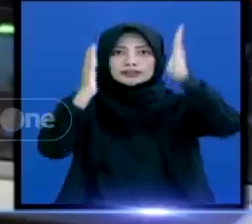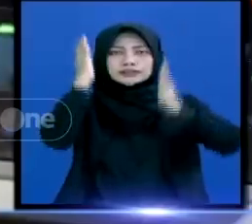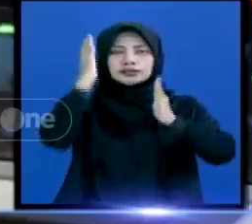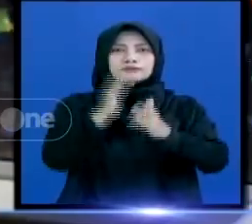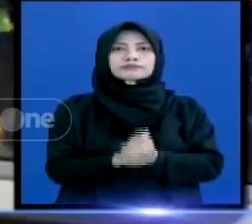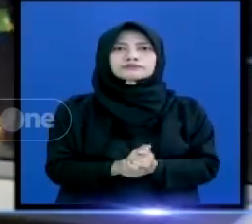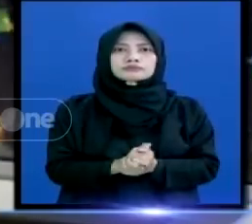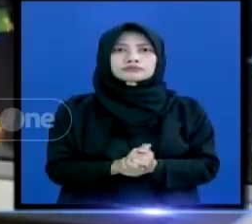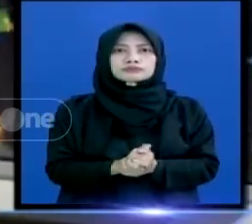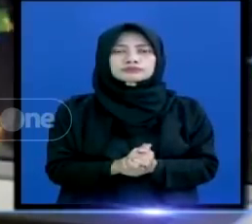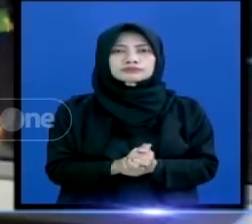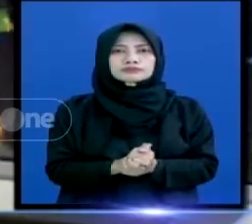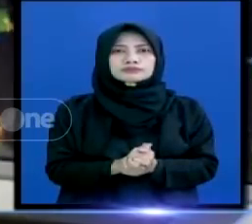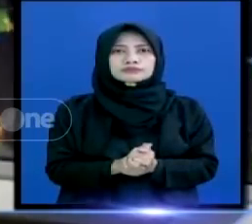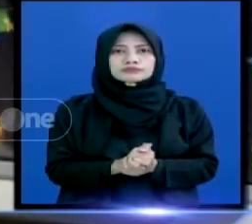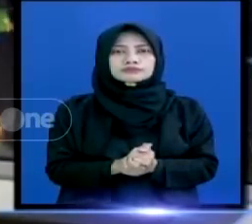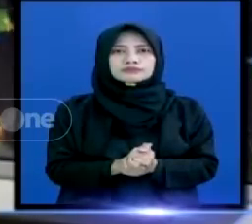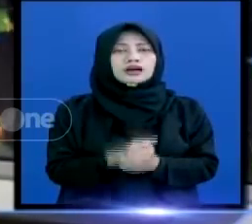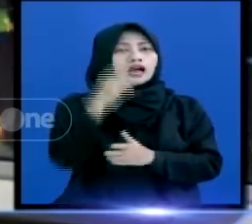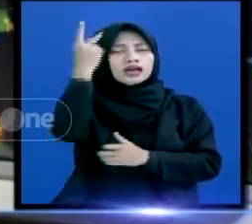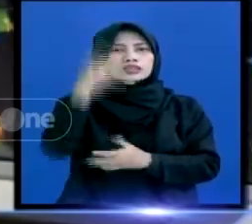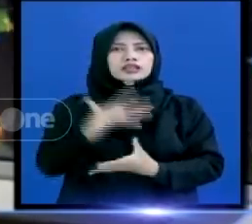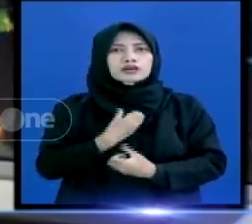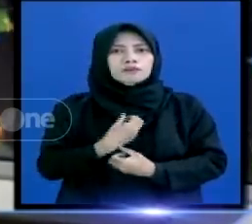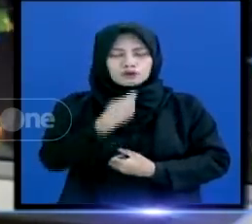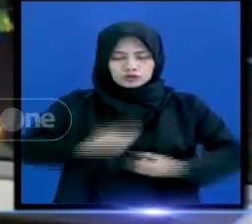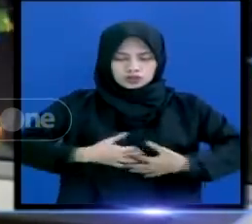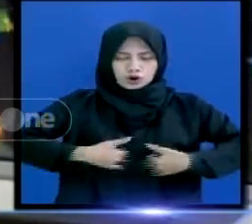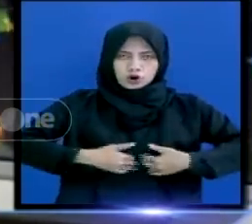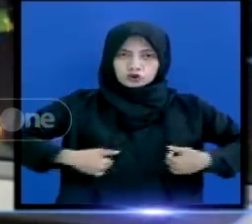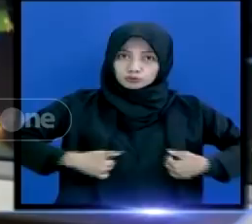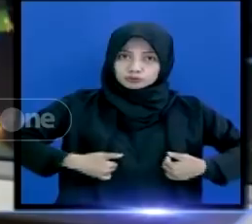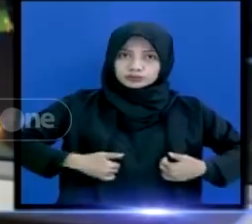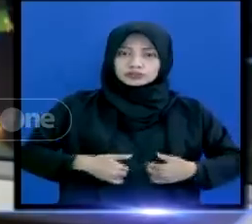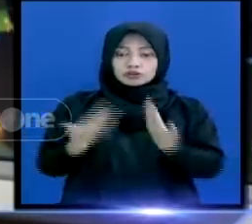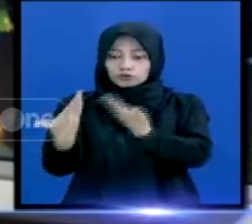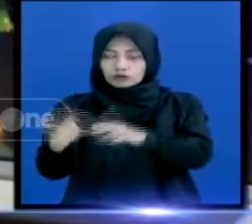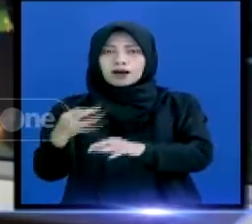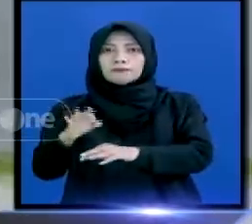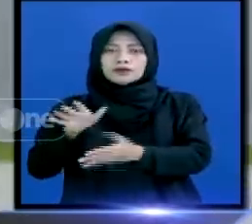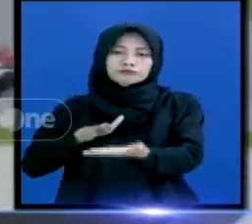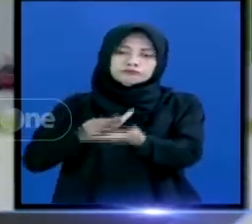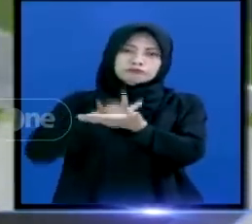dapat dipulangkan ke tanah air, jenazah Afridza akan menjalani otopsi pada Minggu pagi ini.